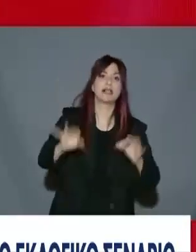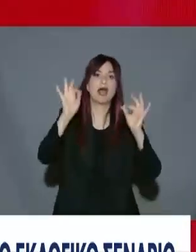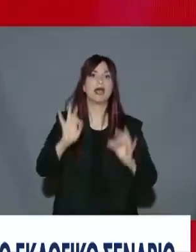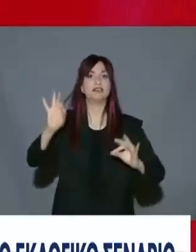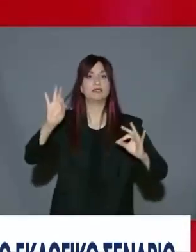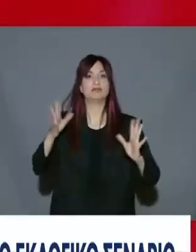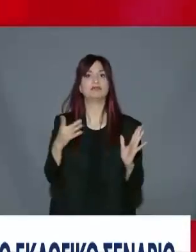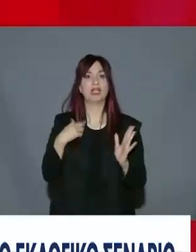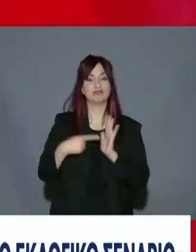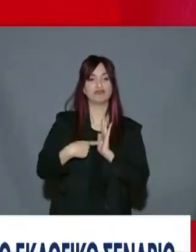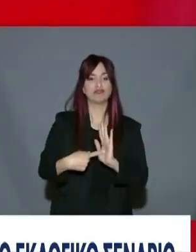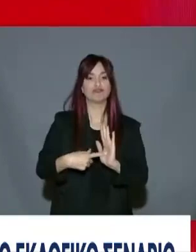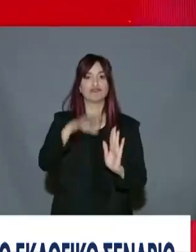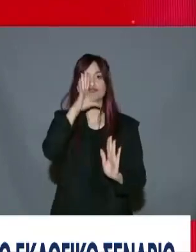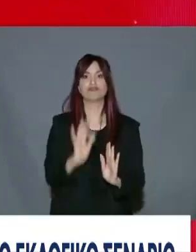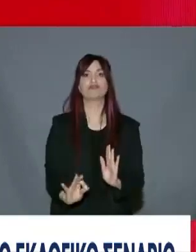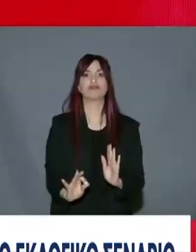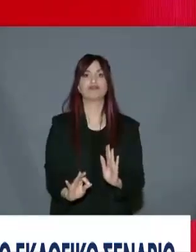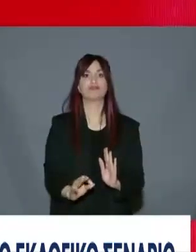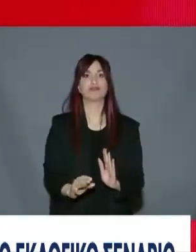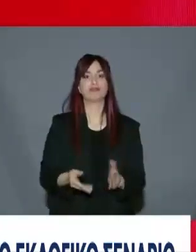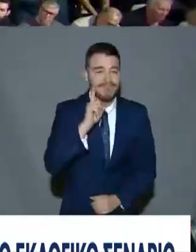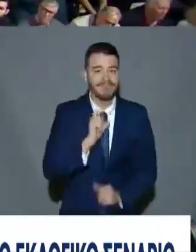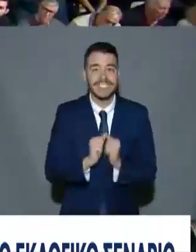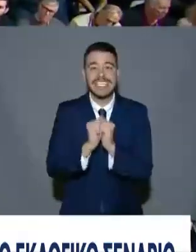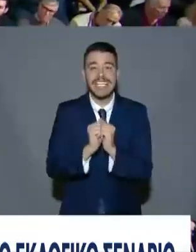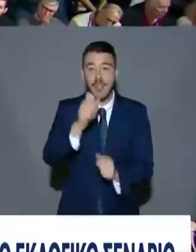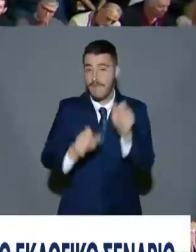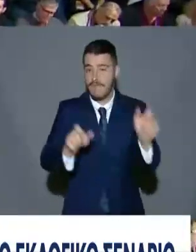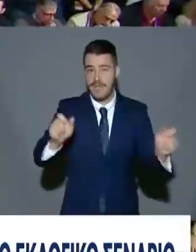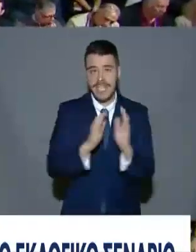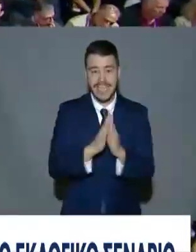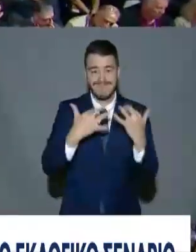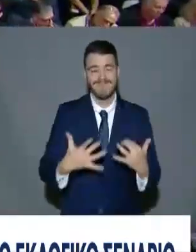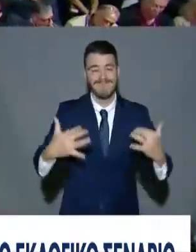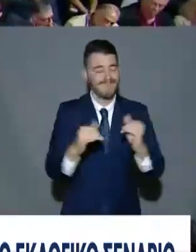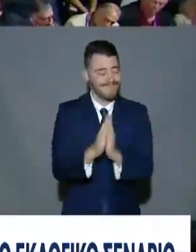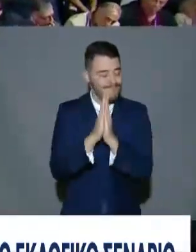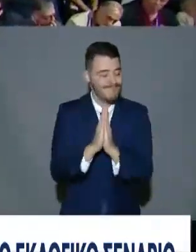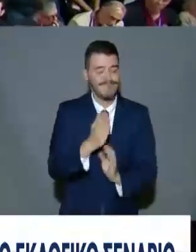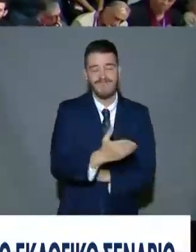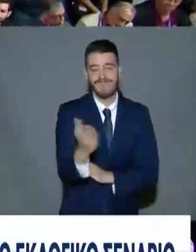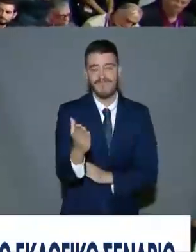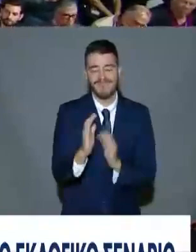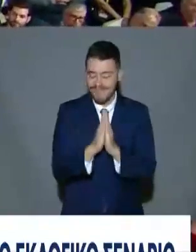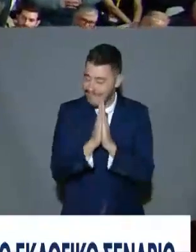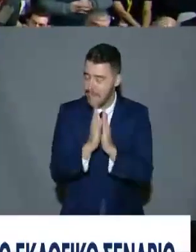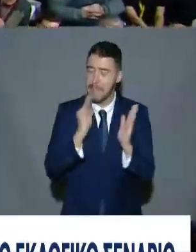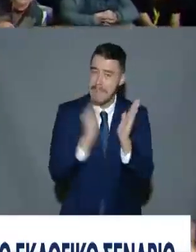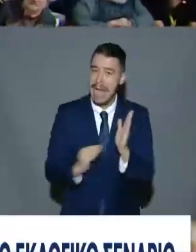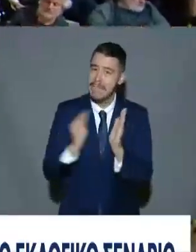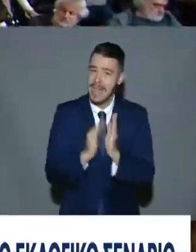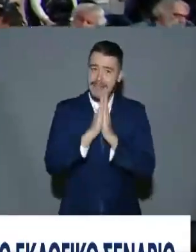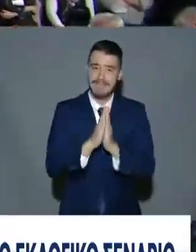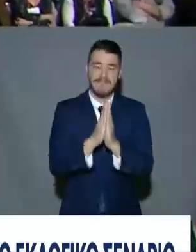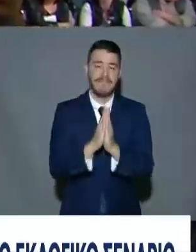υπήρξαν προθέσεις και αντίπαλοι. Οι παρολίγων υποψήφοι από το βήμα του συνεδρίου καλούσαν ο ένας τον άλλο να αποσυρθεί, μέχρι τελικά το ίδιο το συνέδριο να